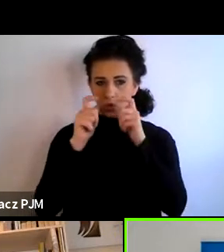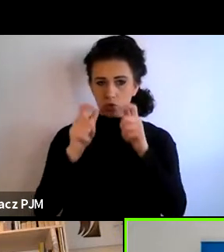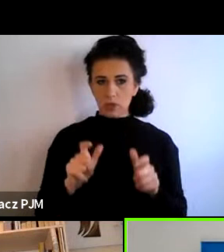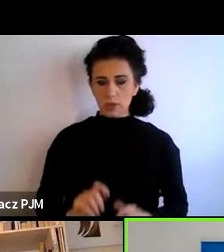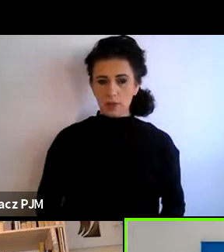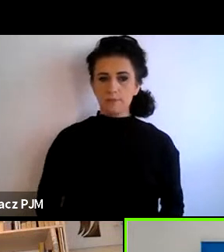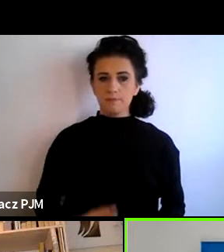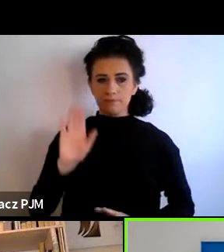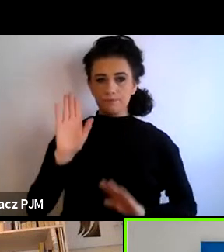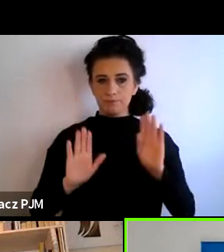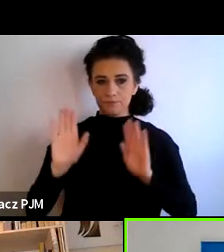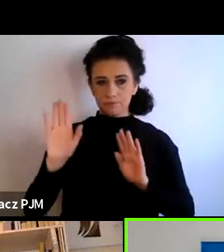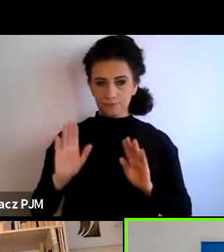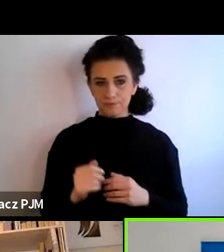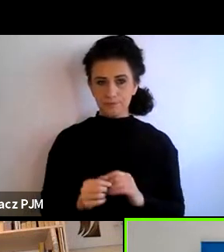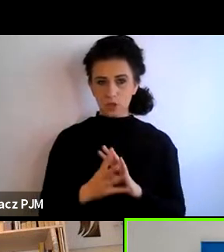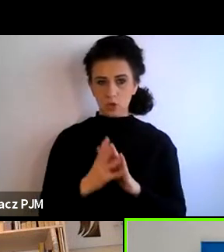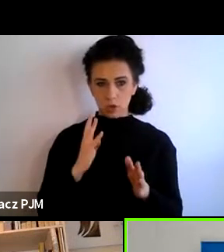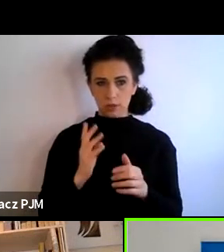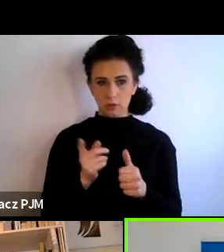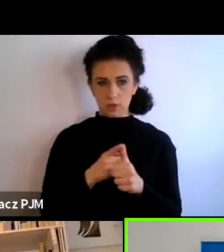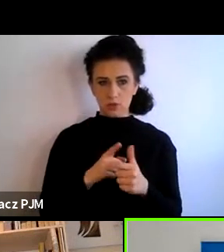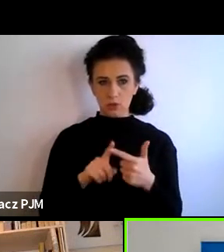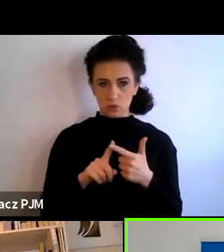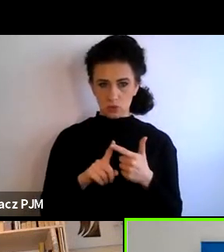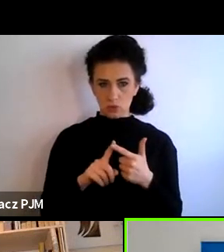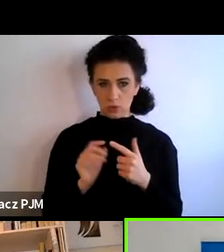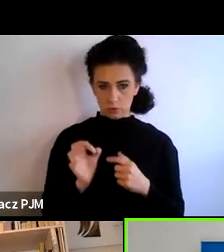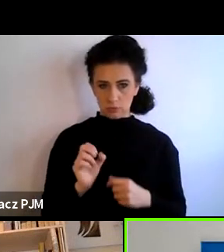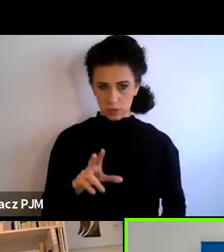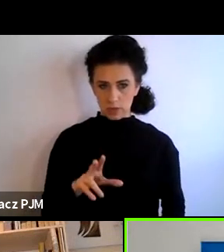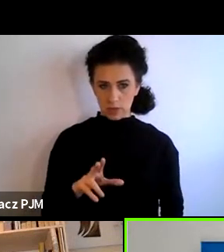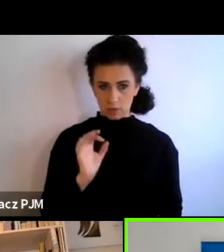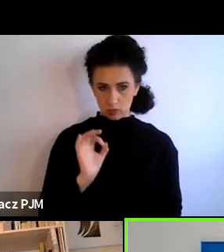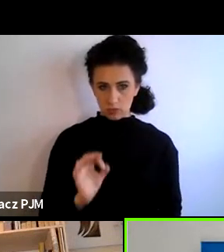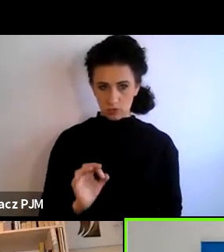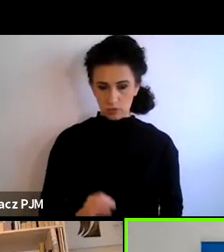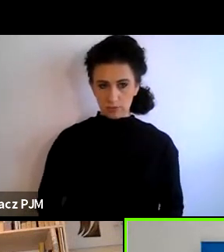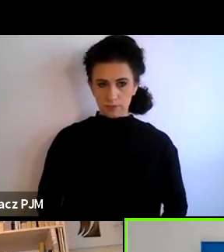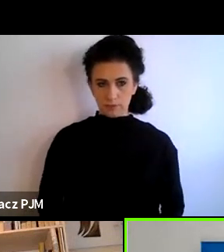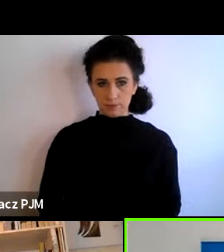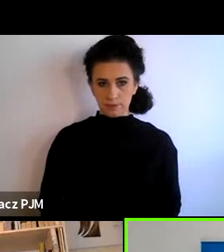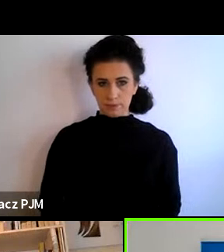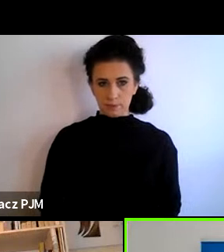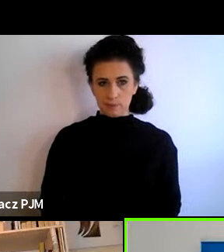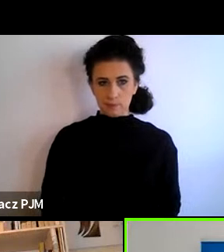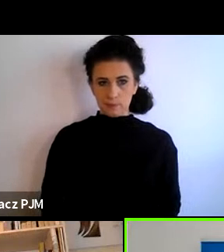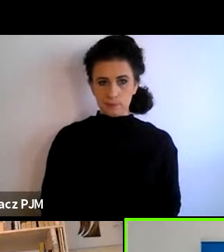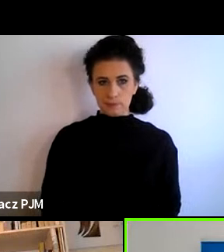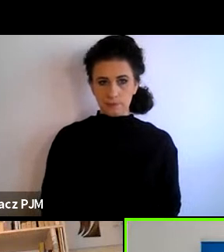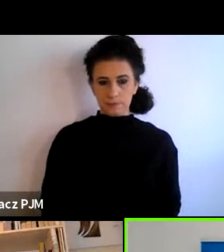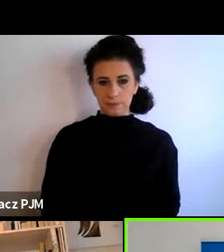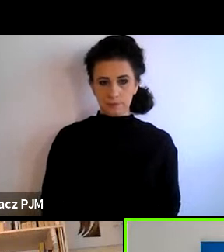tę kolejność. Chyba dobrze wychwyciłam kolejność. Pani Karolino, jeżeli mogę prosić o głos.